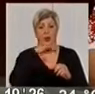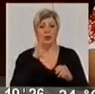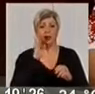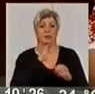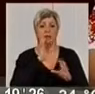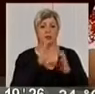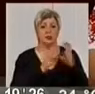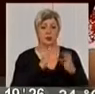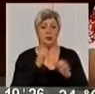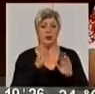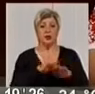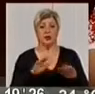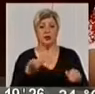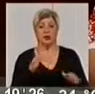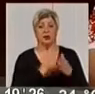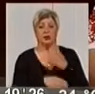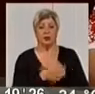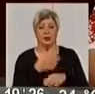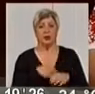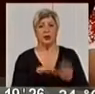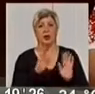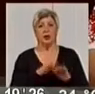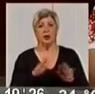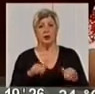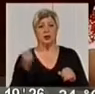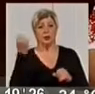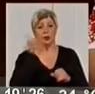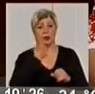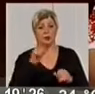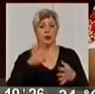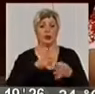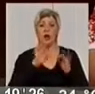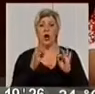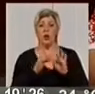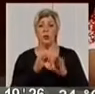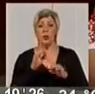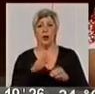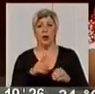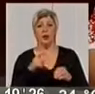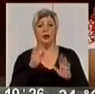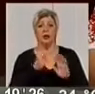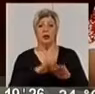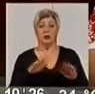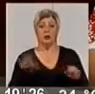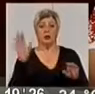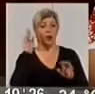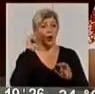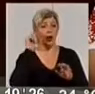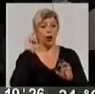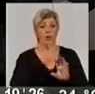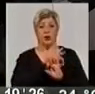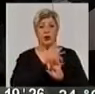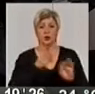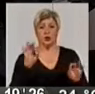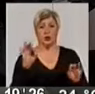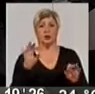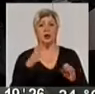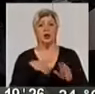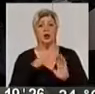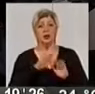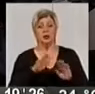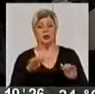можливостями, діти, які є переможцями олімпіад, це обдаровані діти, діти-відмінники навчання, діти воїнів АТО, які